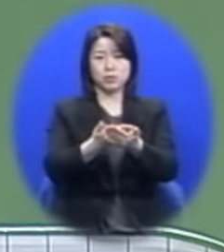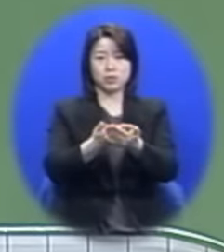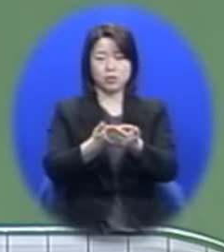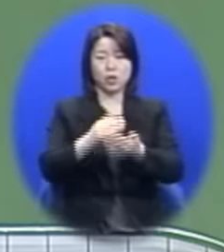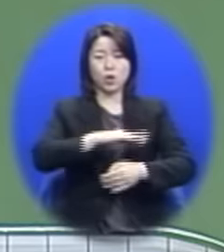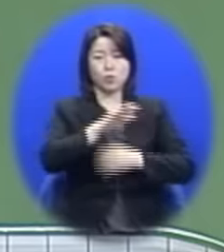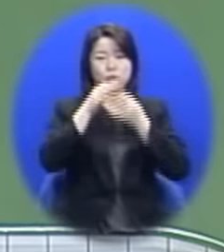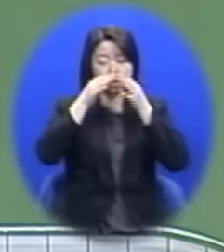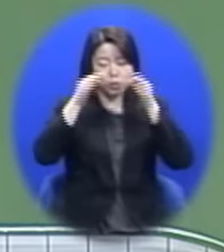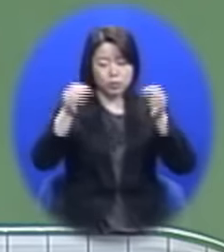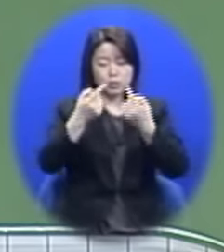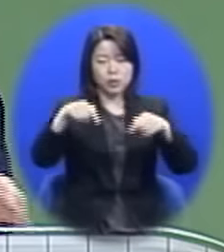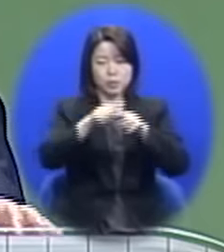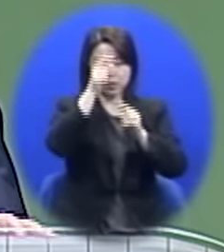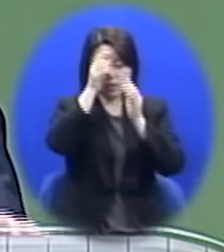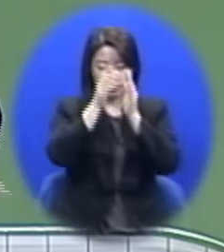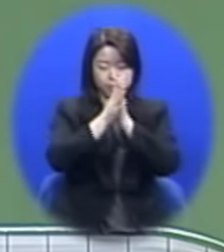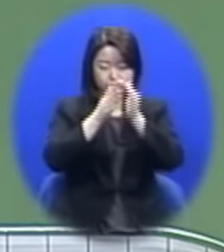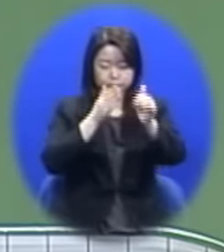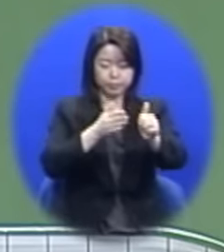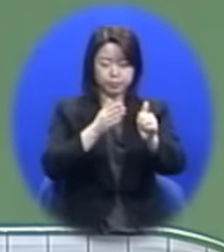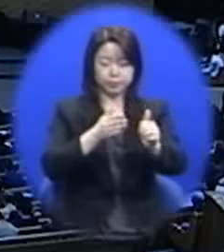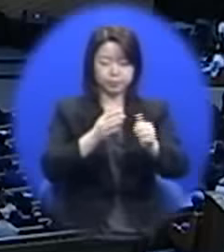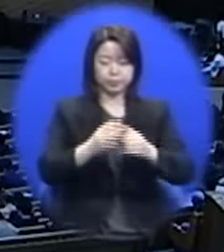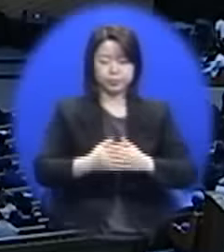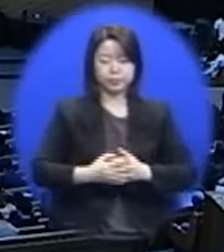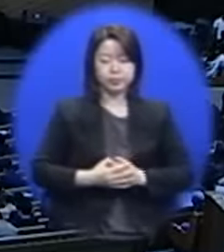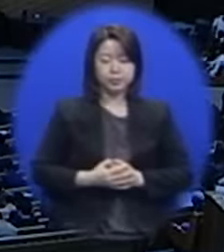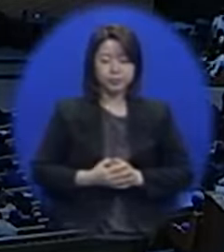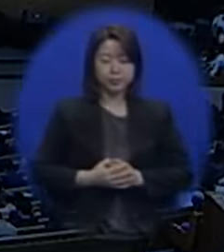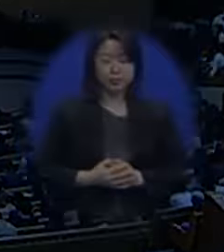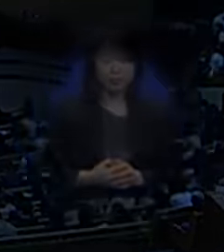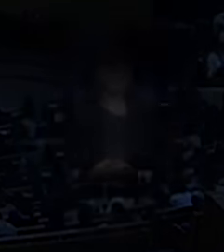우리 통성으로 같이 기도하겠습니다. 은혜와 사랑이 충만하신 아버지 하나님.